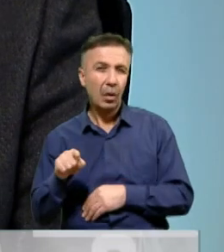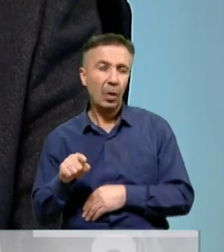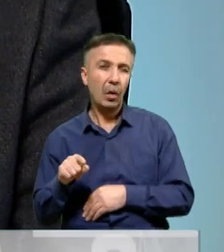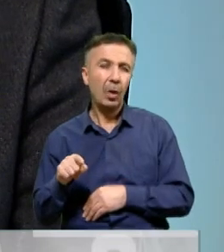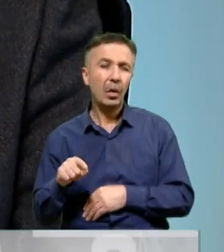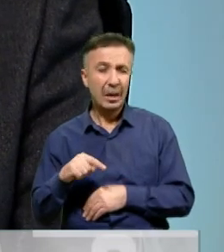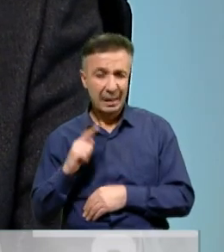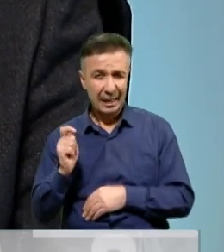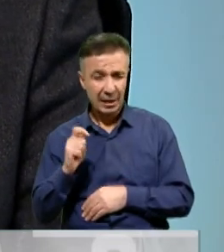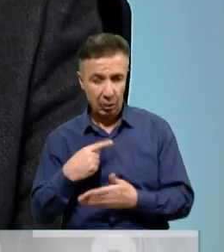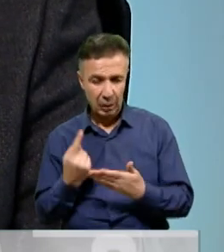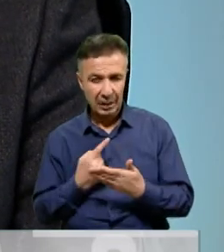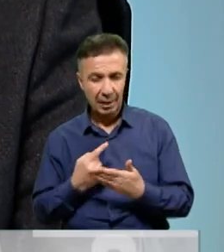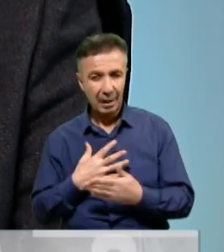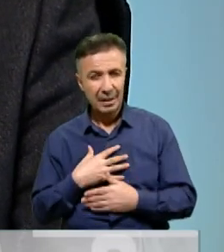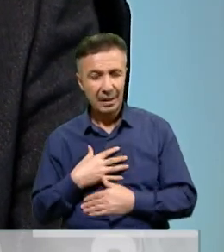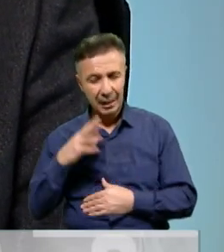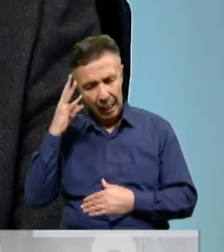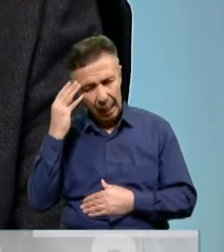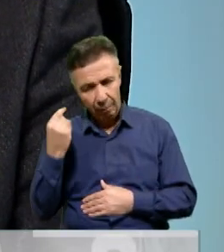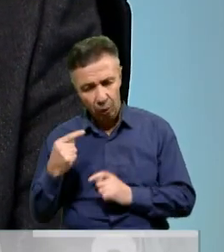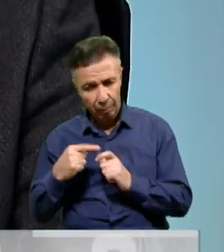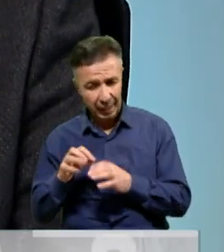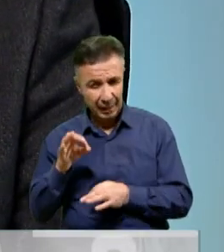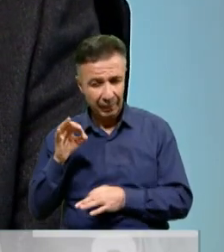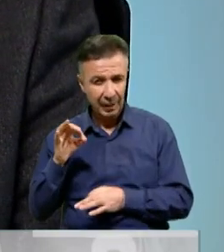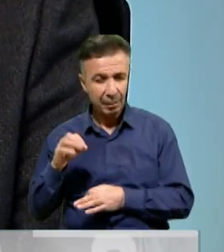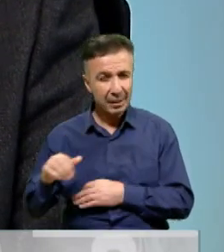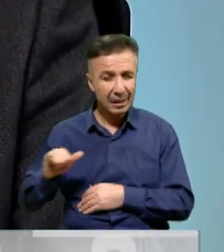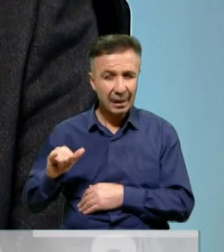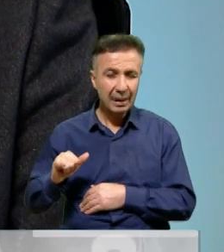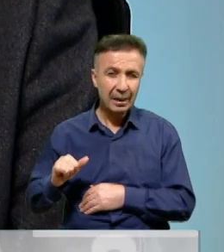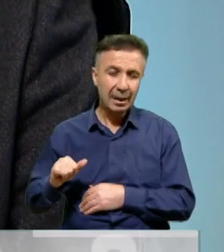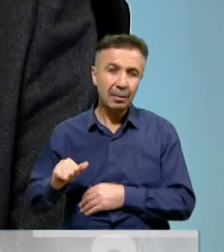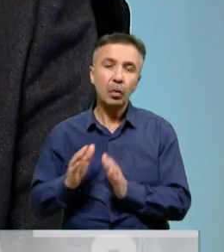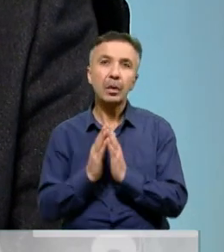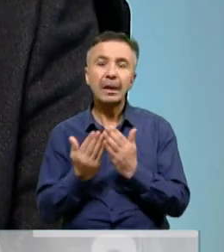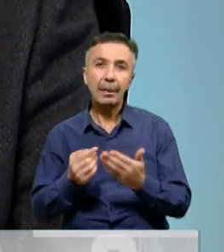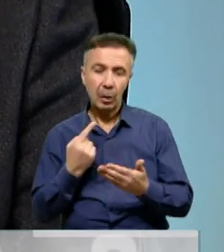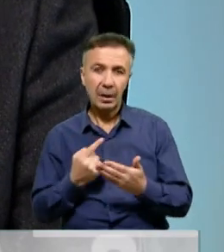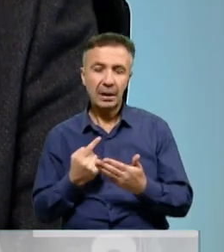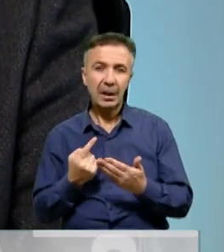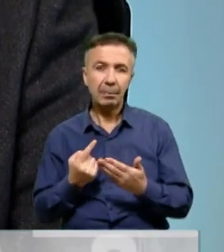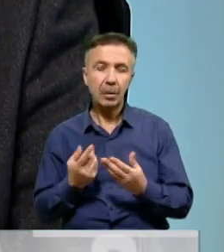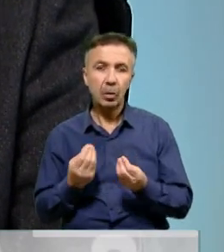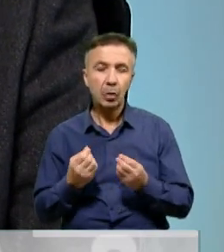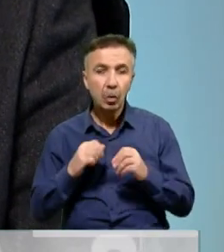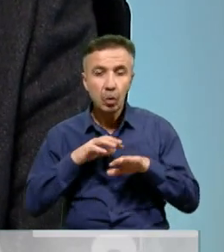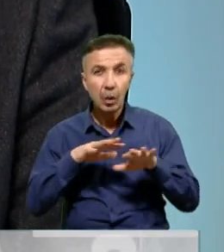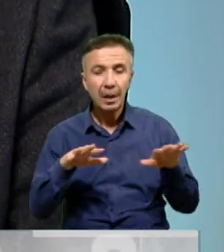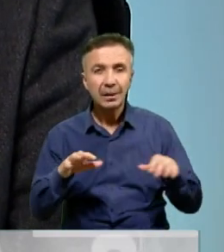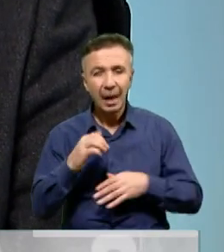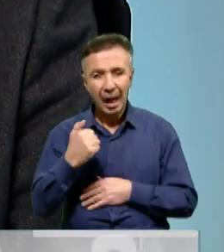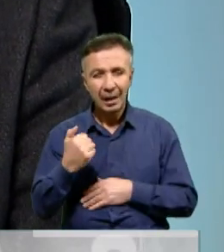ana mushaf, Hazreti Ebubekir Efendimiz'in yanındaki o mushaf çoğaltıldı. 6 nusha